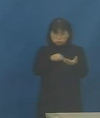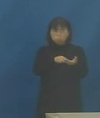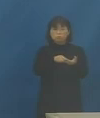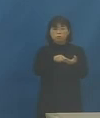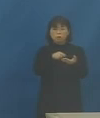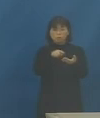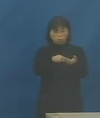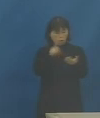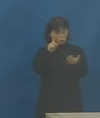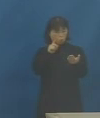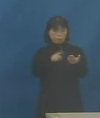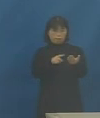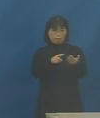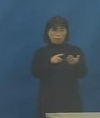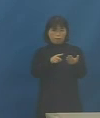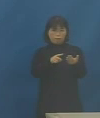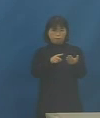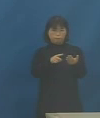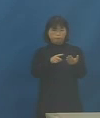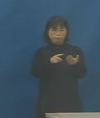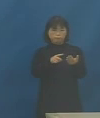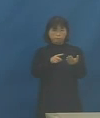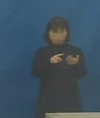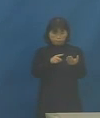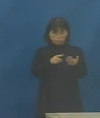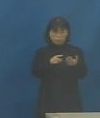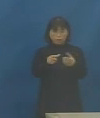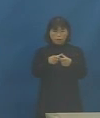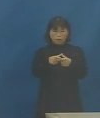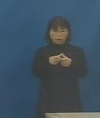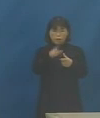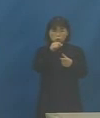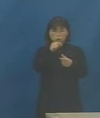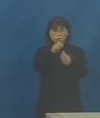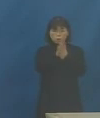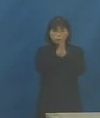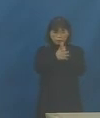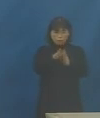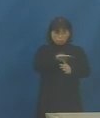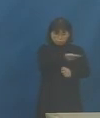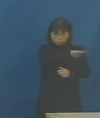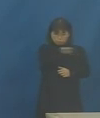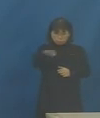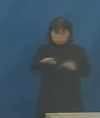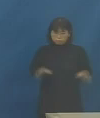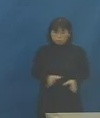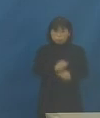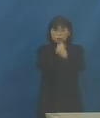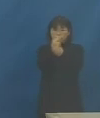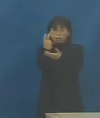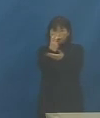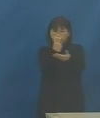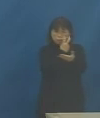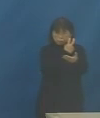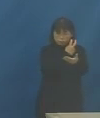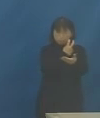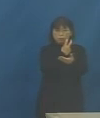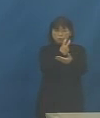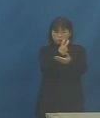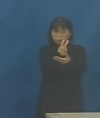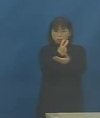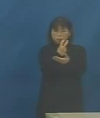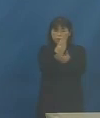それを見ながら全県一括管理であの県庁ハウス資産がこの在宅の方の